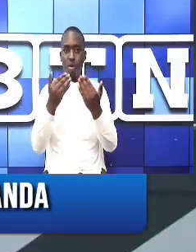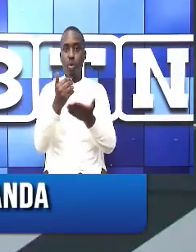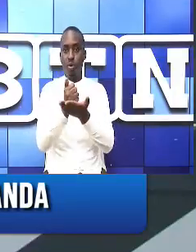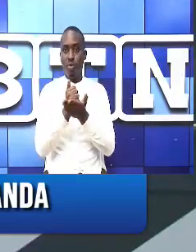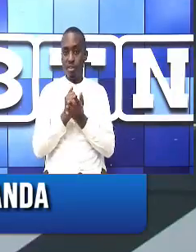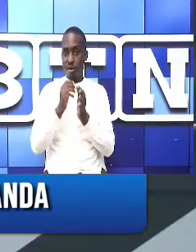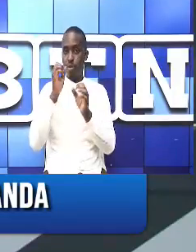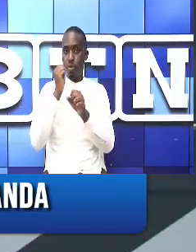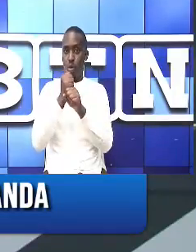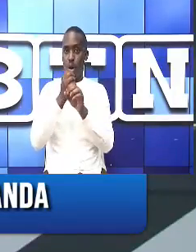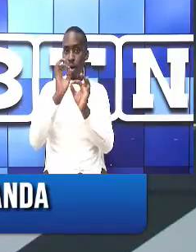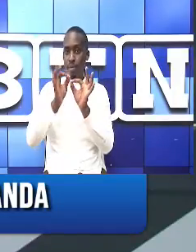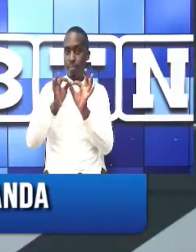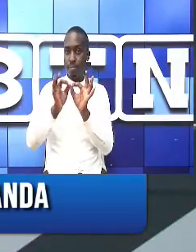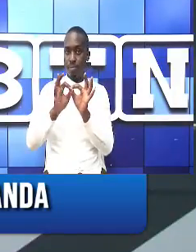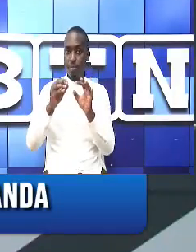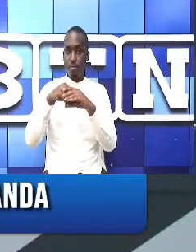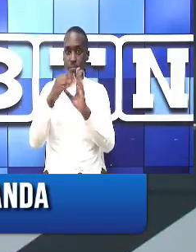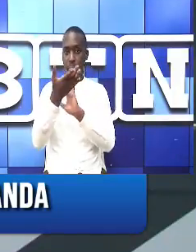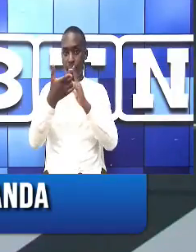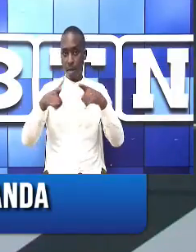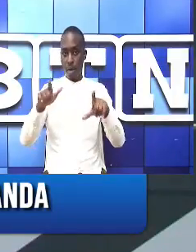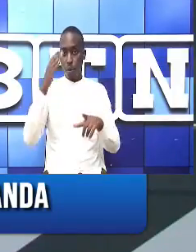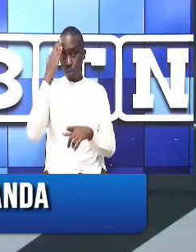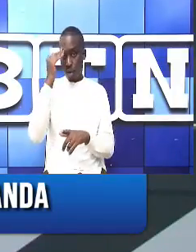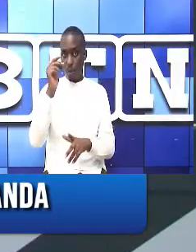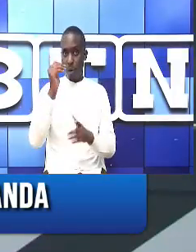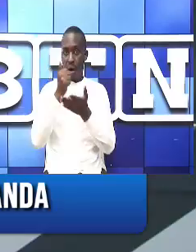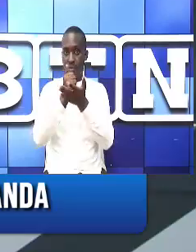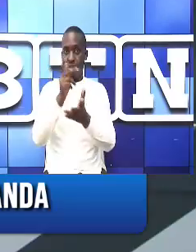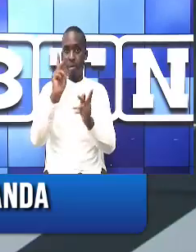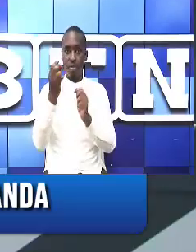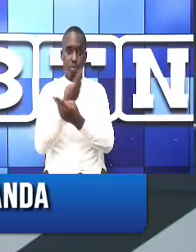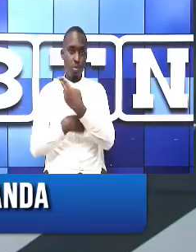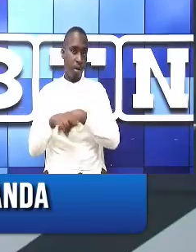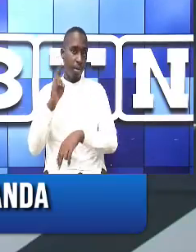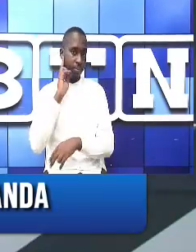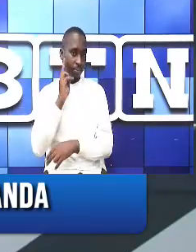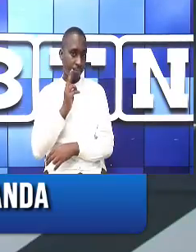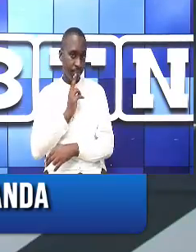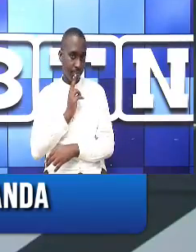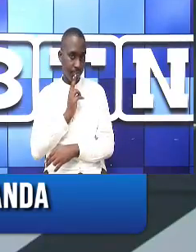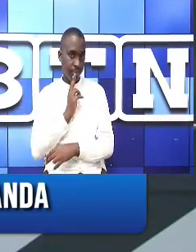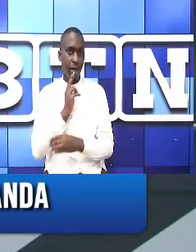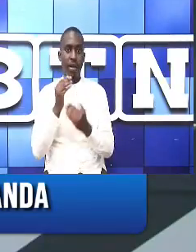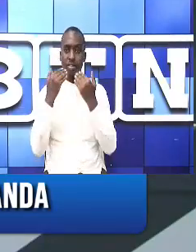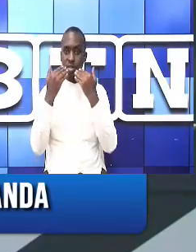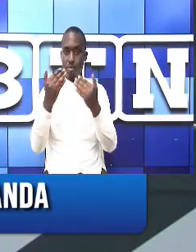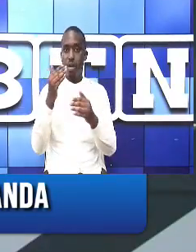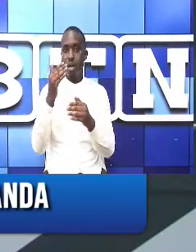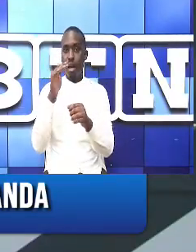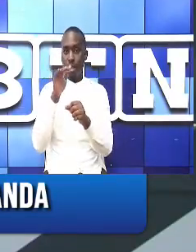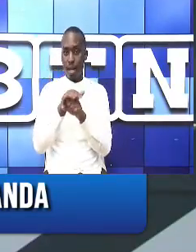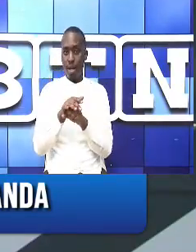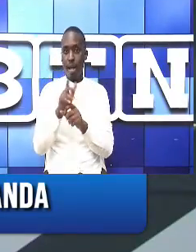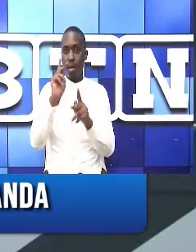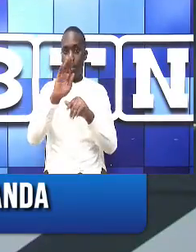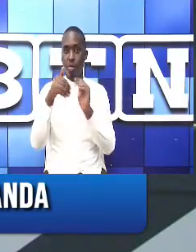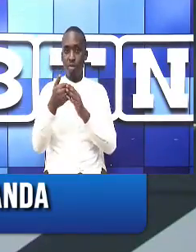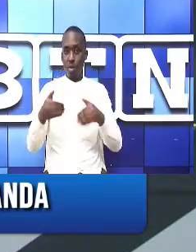mu gusemura kino kiganiro mu rurimi rw'amarenga kugira ngo afashe abafite ubumuga bwo kutumva no kutavuga nshimire ndetse